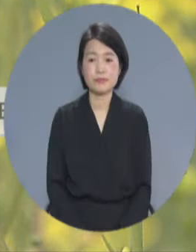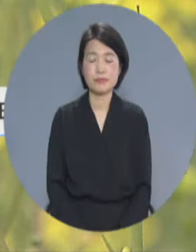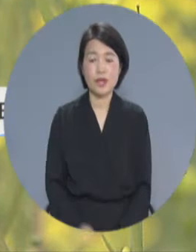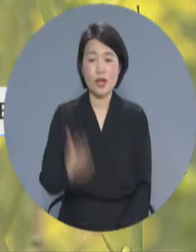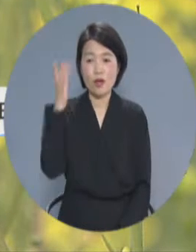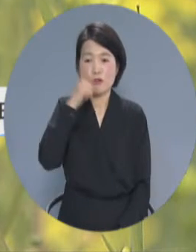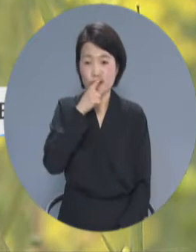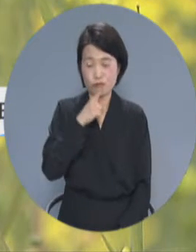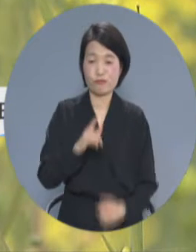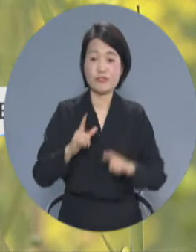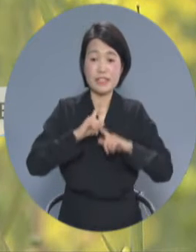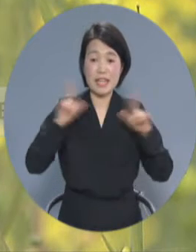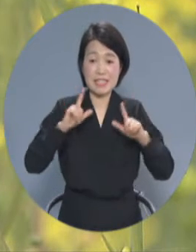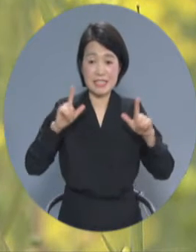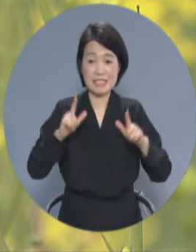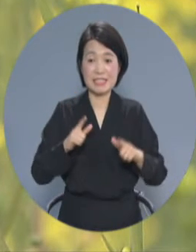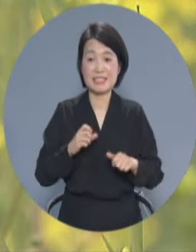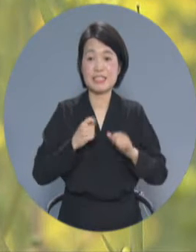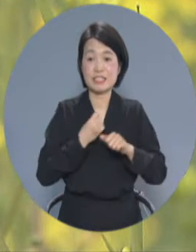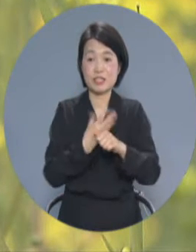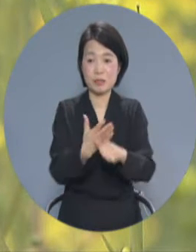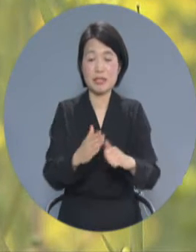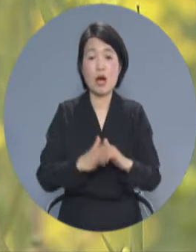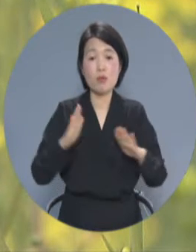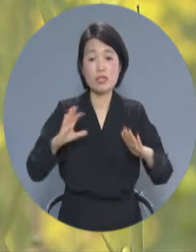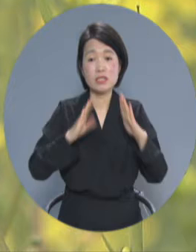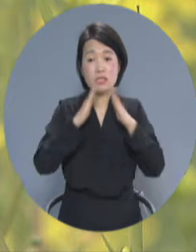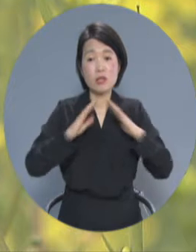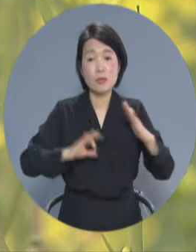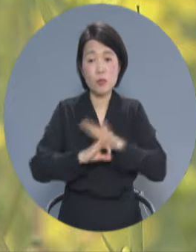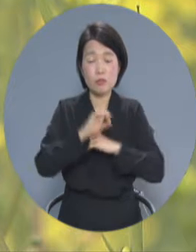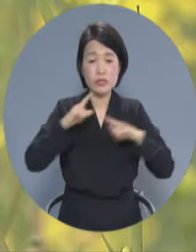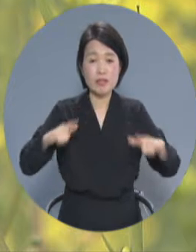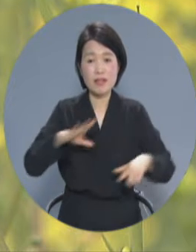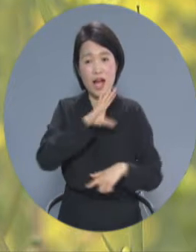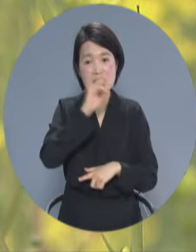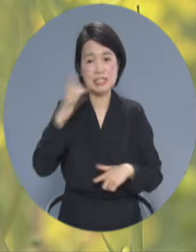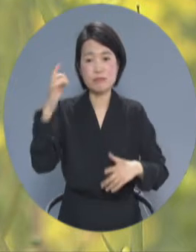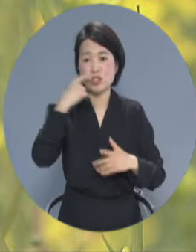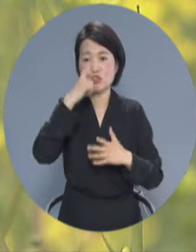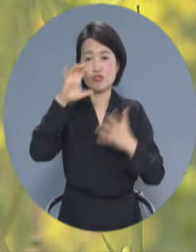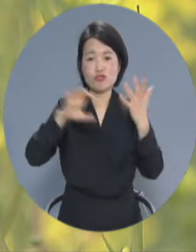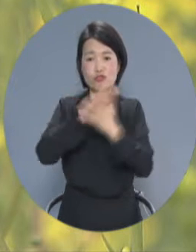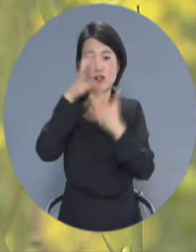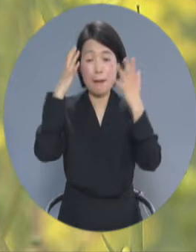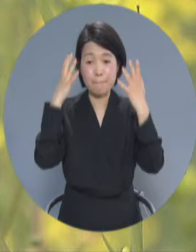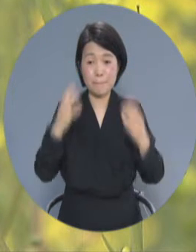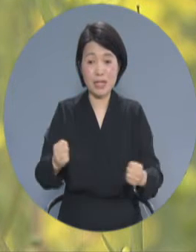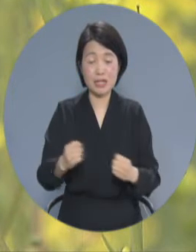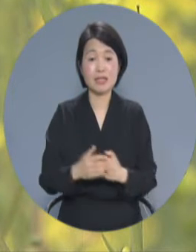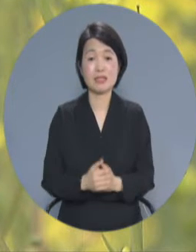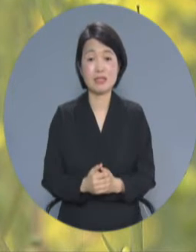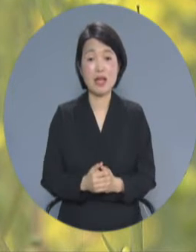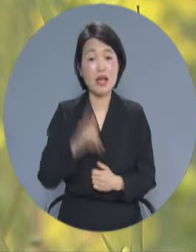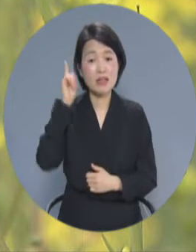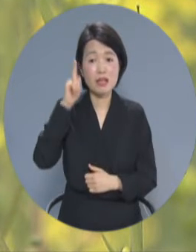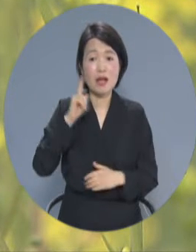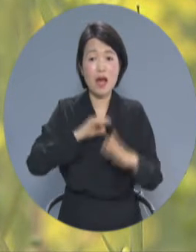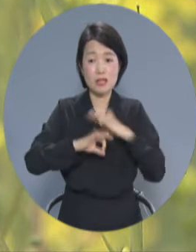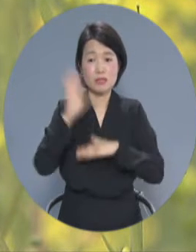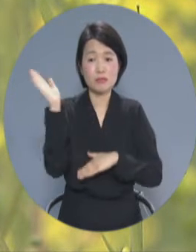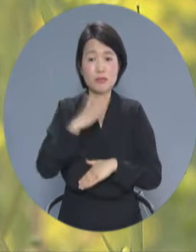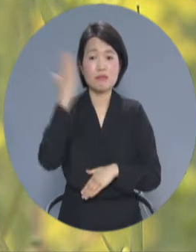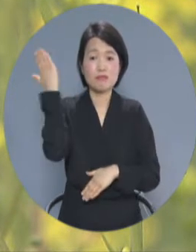여수 mbc ai 내일의 날씨 입니다 오늘 전남 동부 지역은 가끔 구름이 많은 날씨를 보였는데요 내일은 아침부터